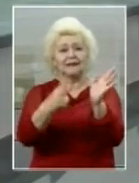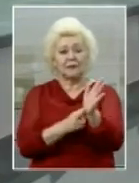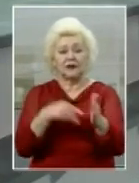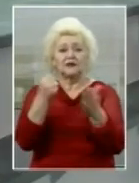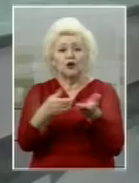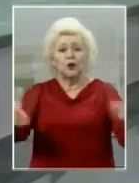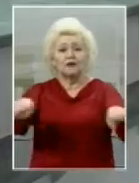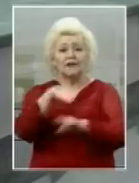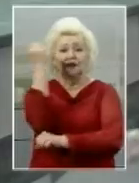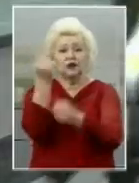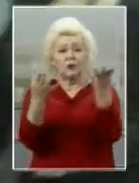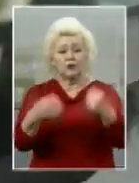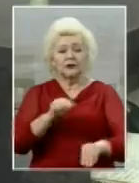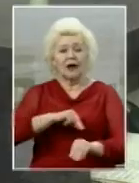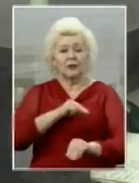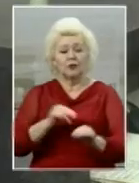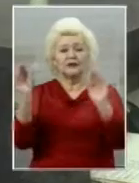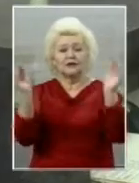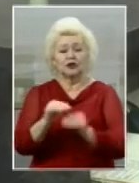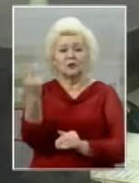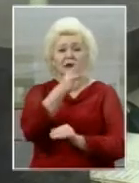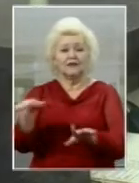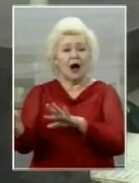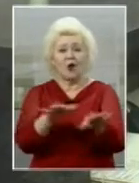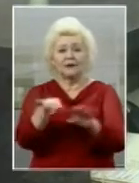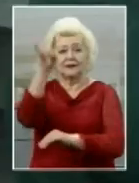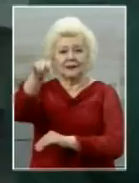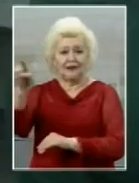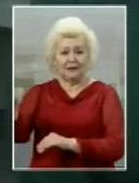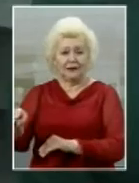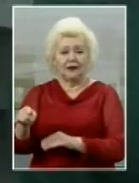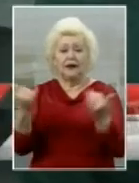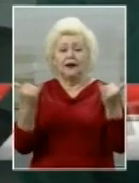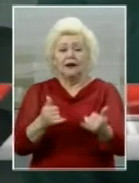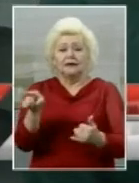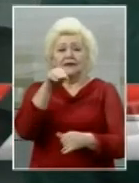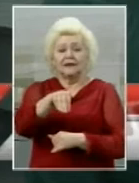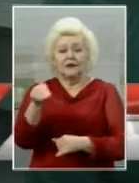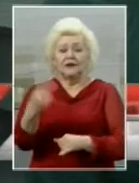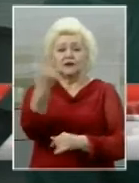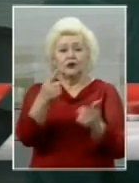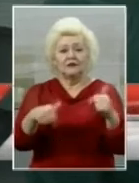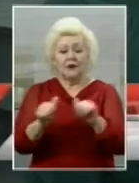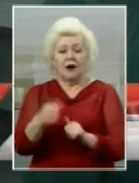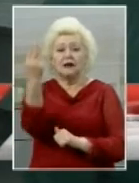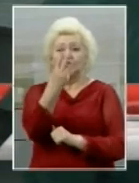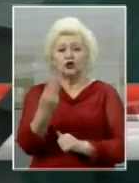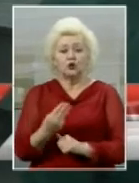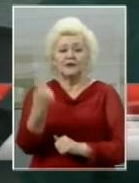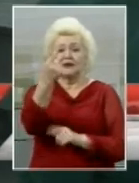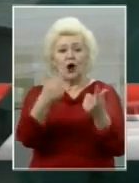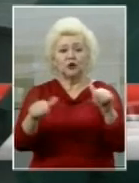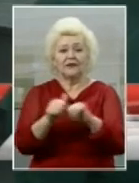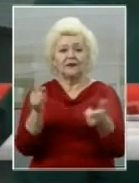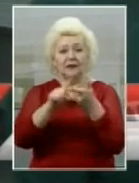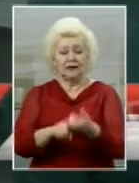до завершення робочого дня функціонують щонайменше 2 операційних вікна. Це на Таврійському 2 відділення зв'язку, на Шумінському 1 відділення